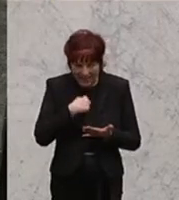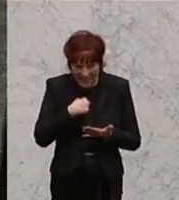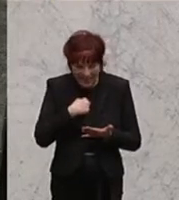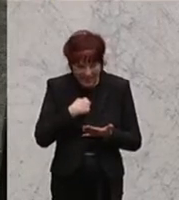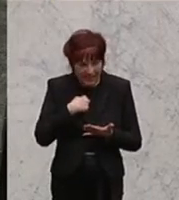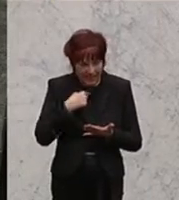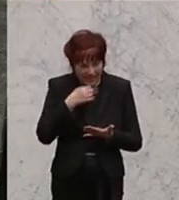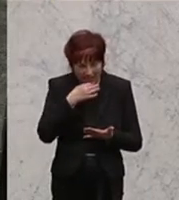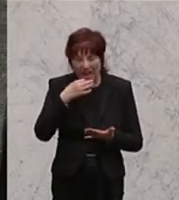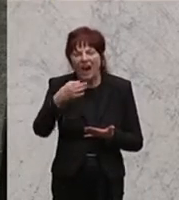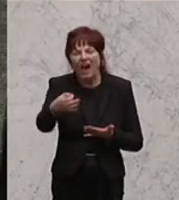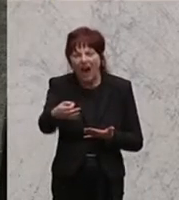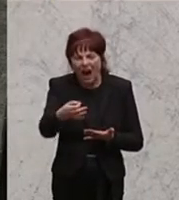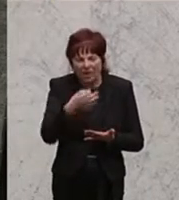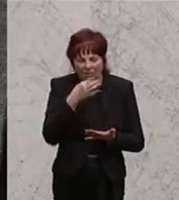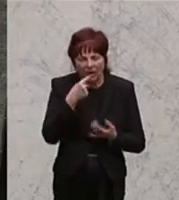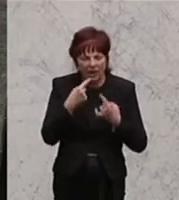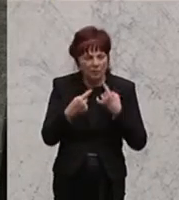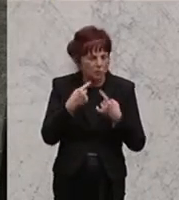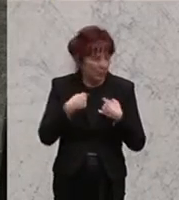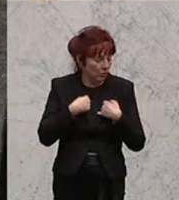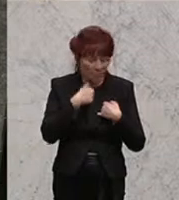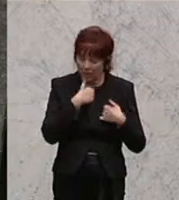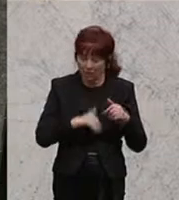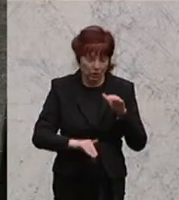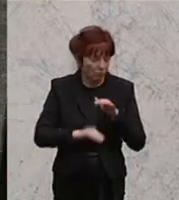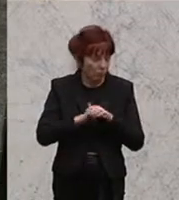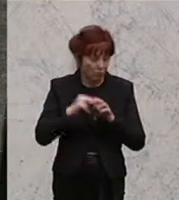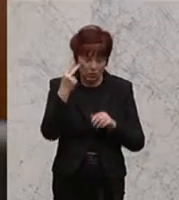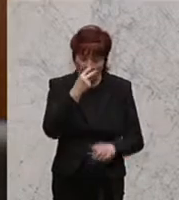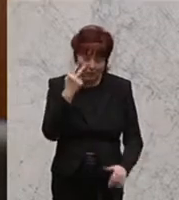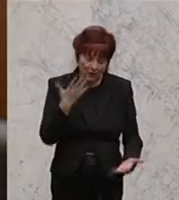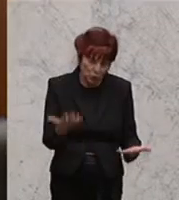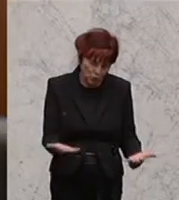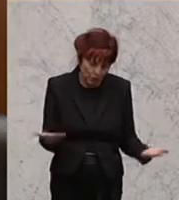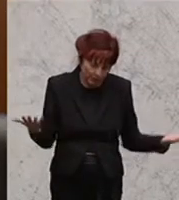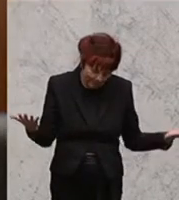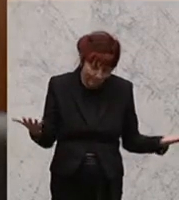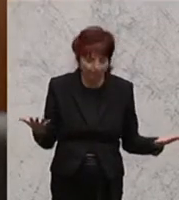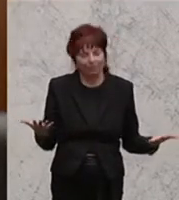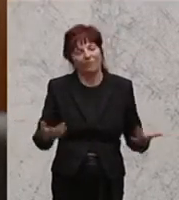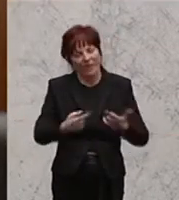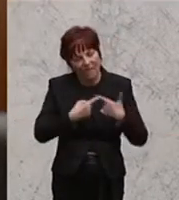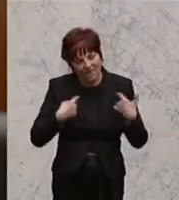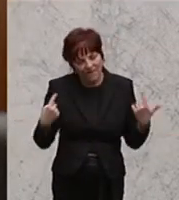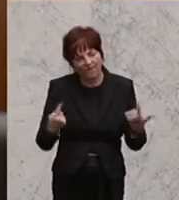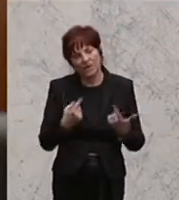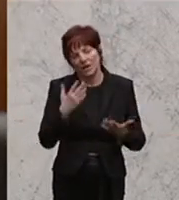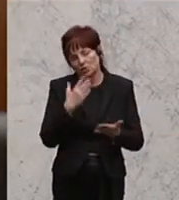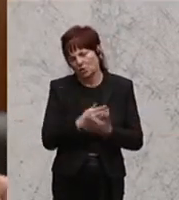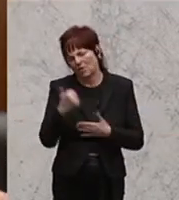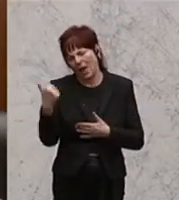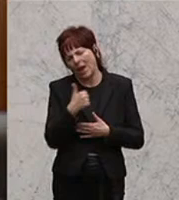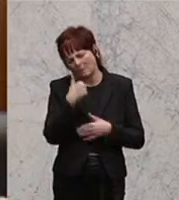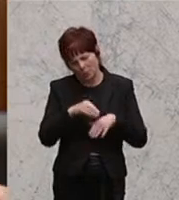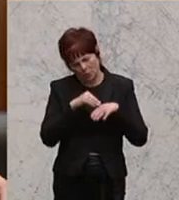Anfragebesprechung oder das Ersuchen darum nicht ganz verstanden, aber es ist halt so, wir haben das Gleiche schon einmal